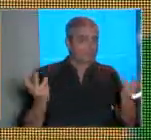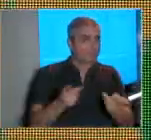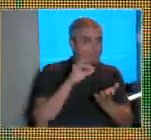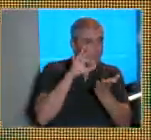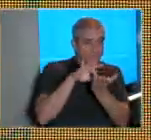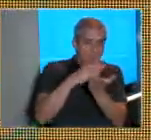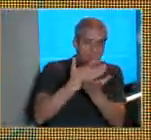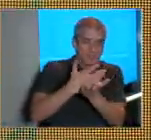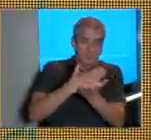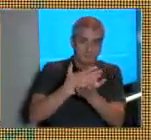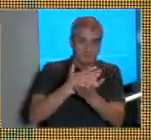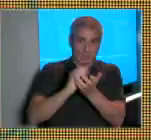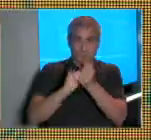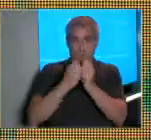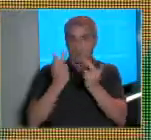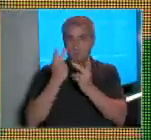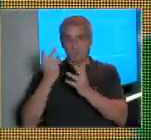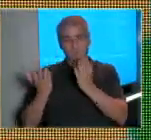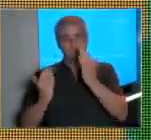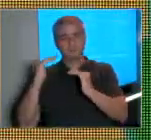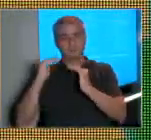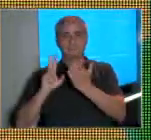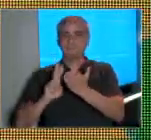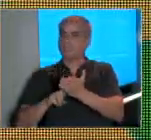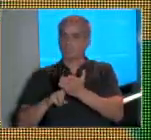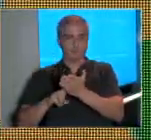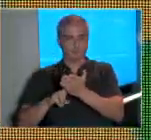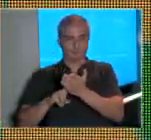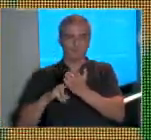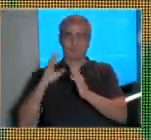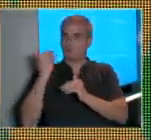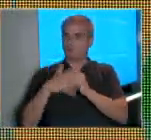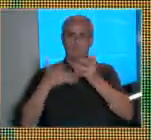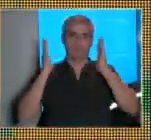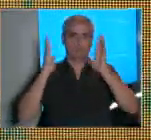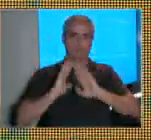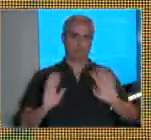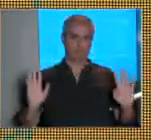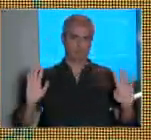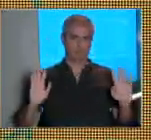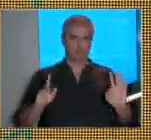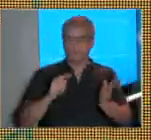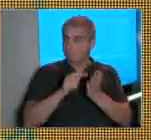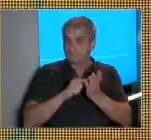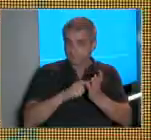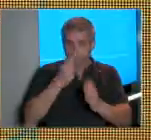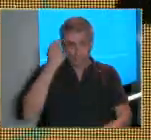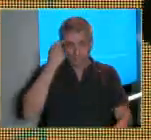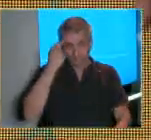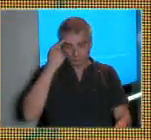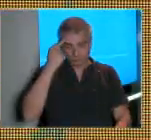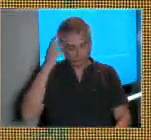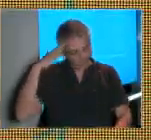נקודת האמצע, או חיפוש ממוצע הצדק, עלול להסתיים באסון. מפני שכשהראש שלך